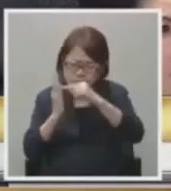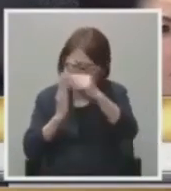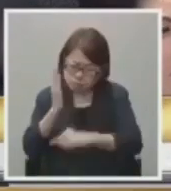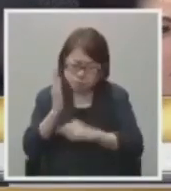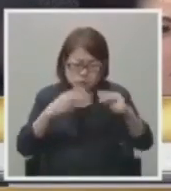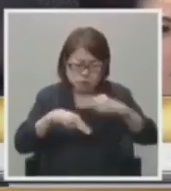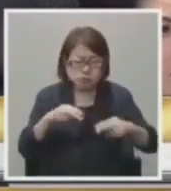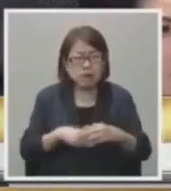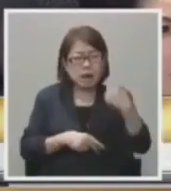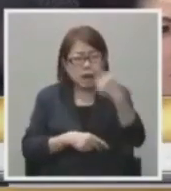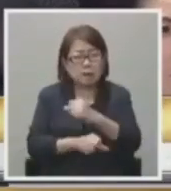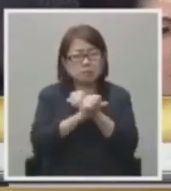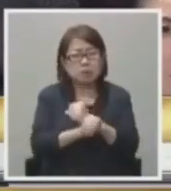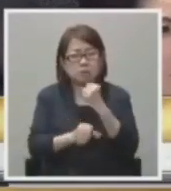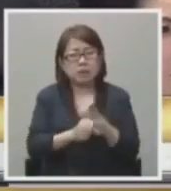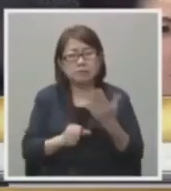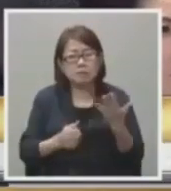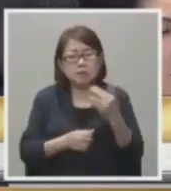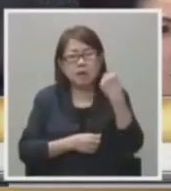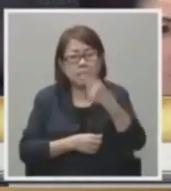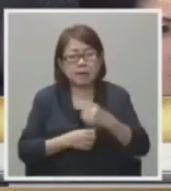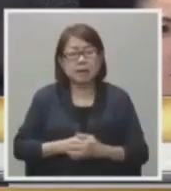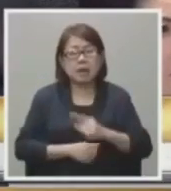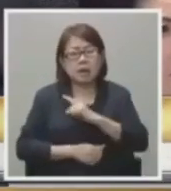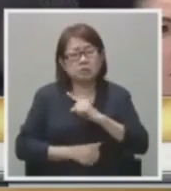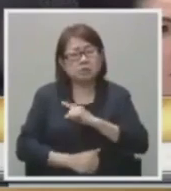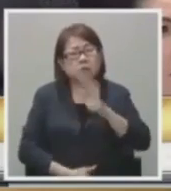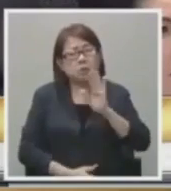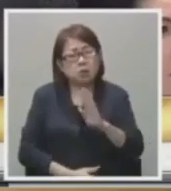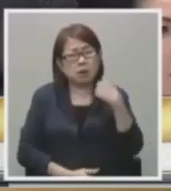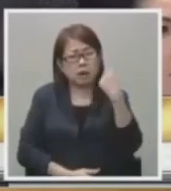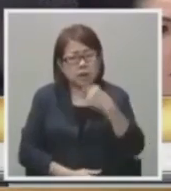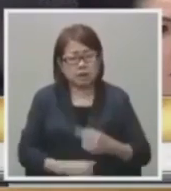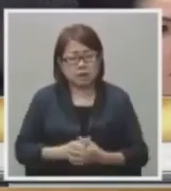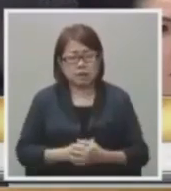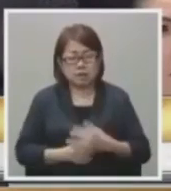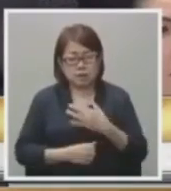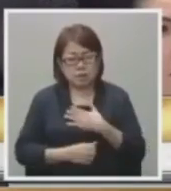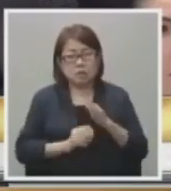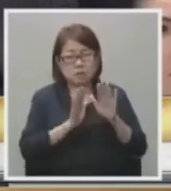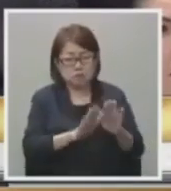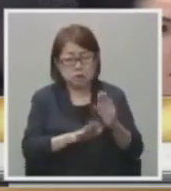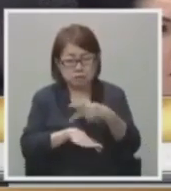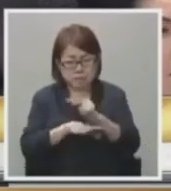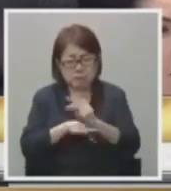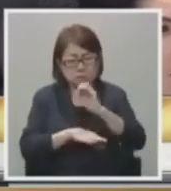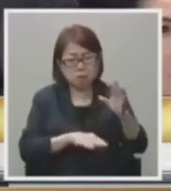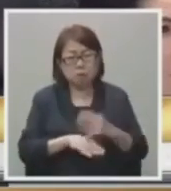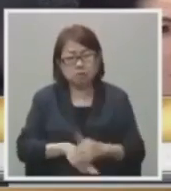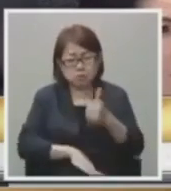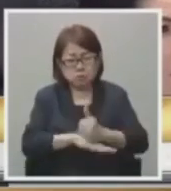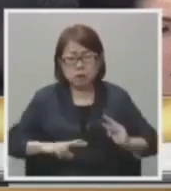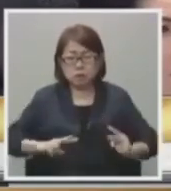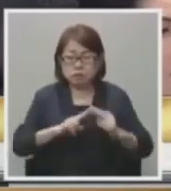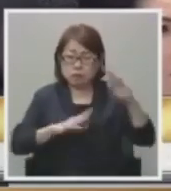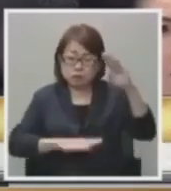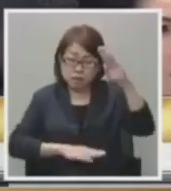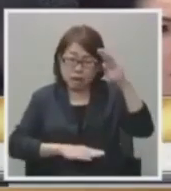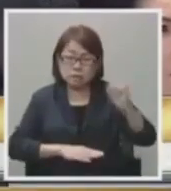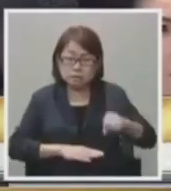ที่ไม่ป้องกันหน้าที่ใครผมฝากนะครับท่านประธานท่านเป็นรัฐมนตรีกลาโหมถ้